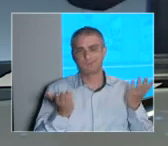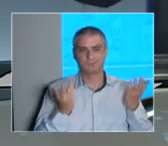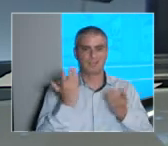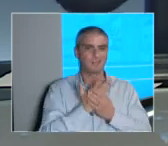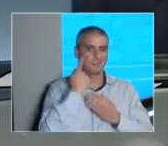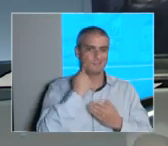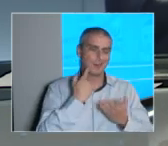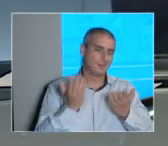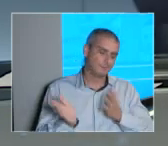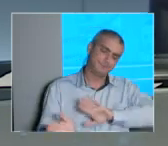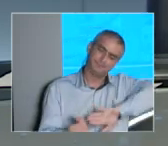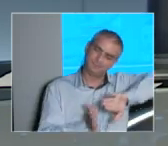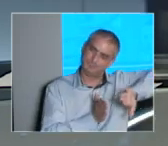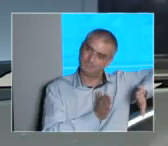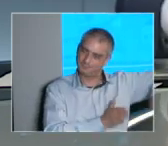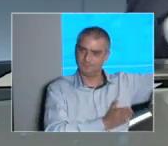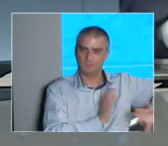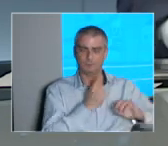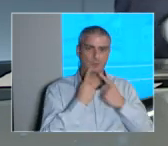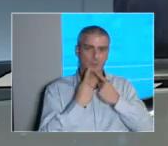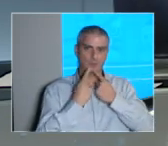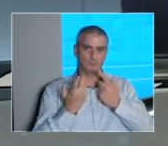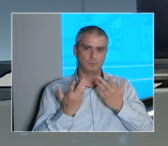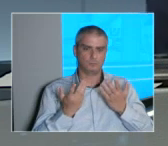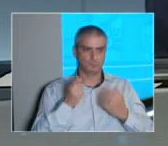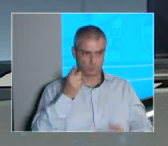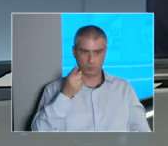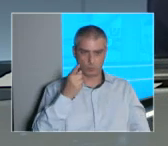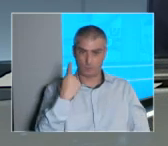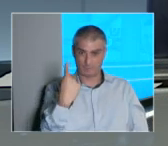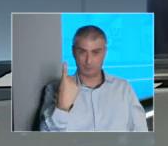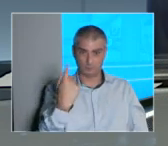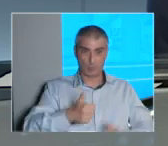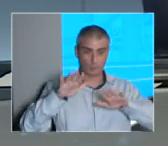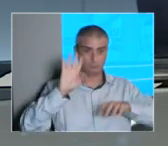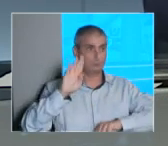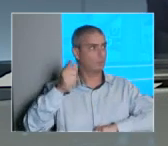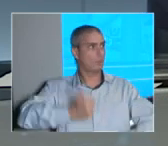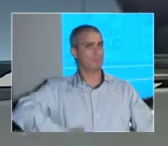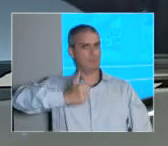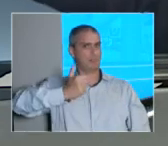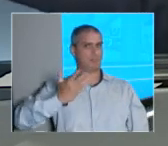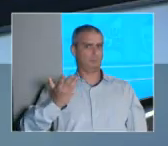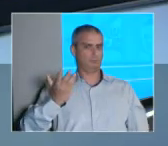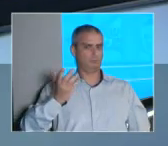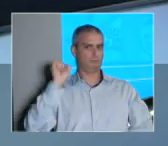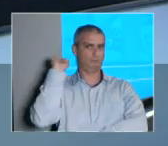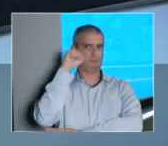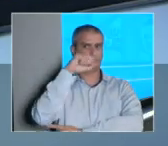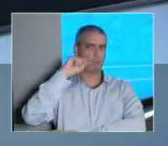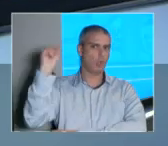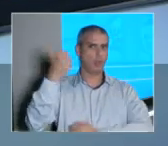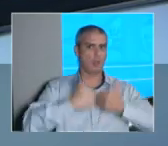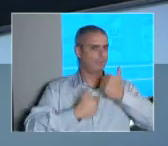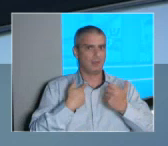התיקים הפלילים, נניח אותה רגע בצד לצורך הדיון. הוא בפני עצמו מנהיג שלכאורה מעפיל על כל